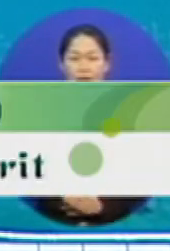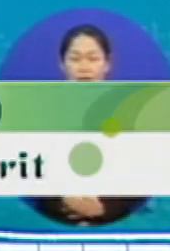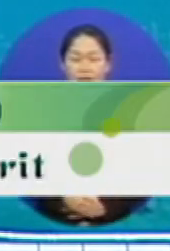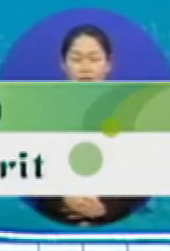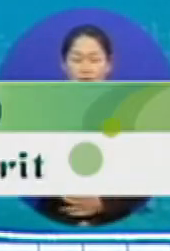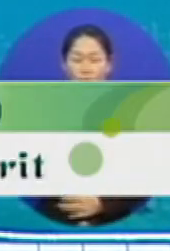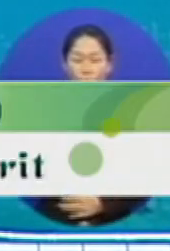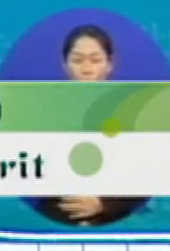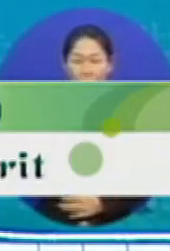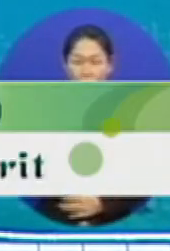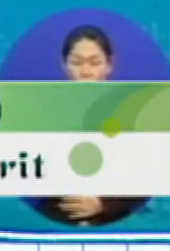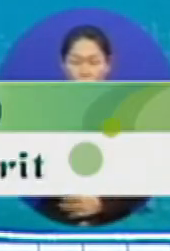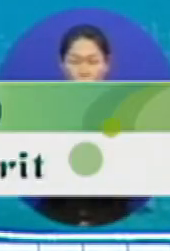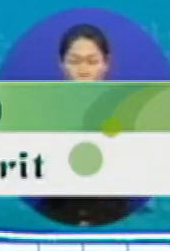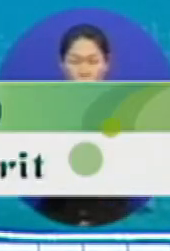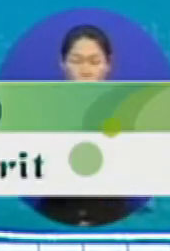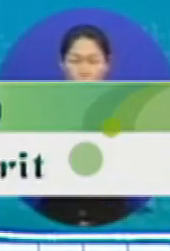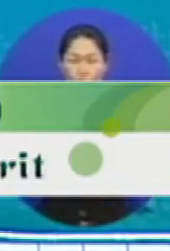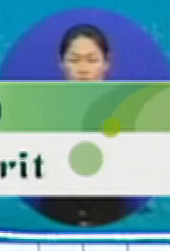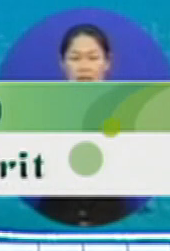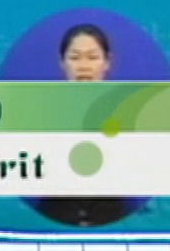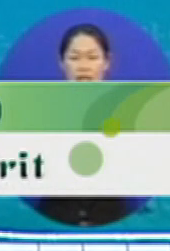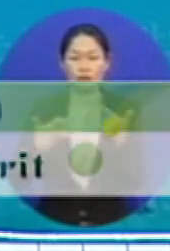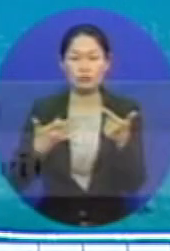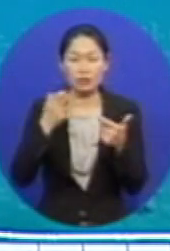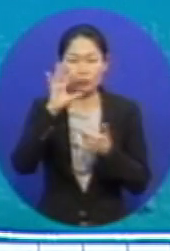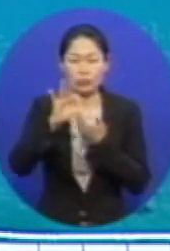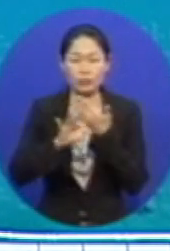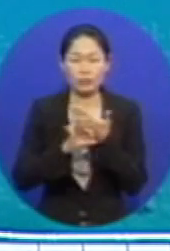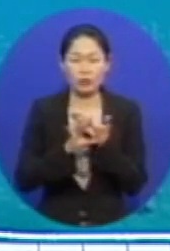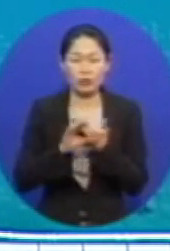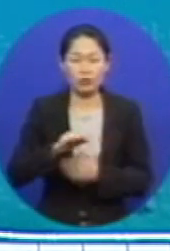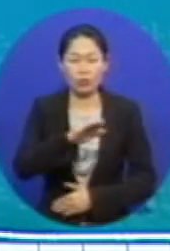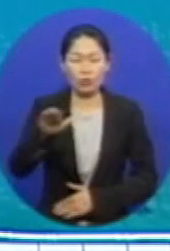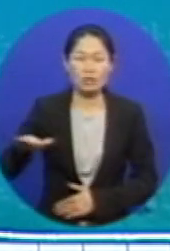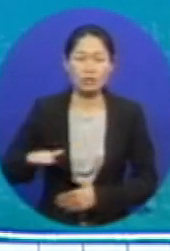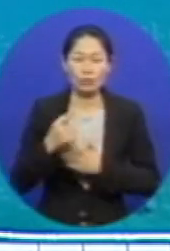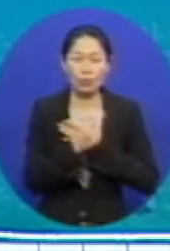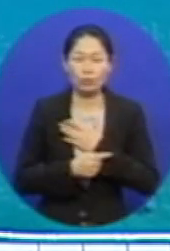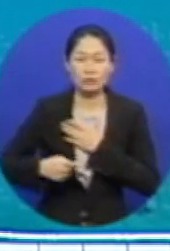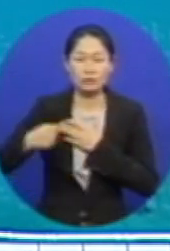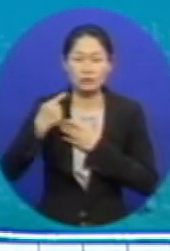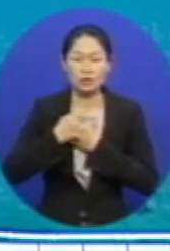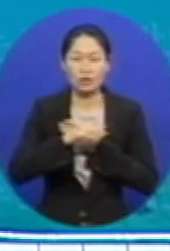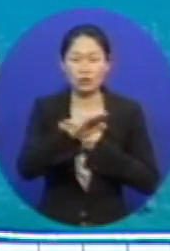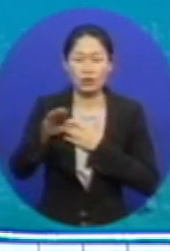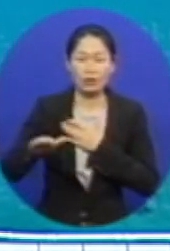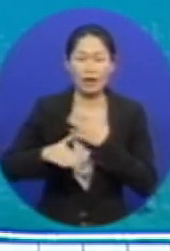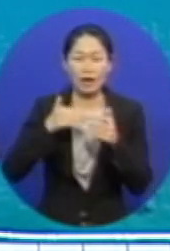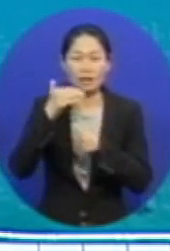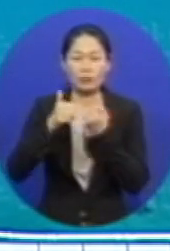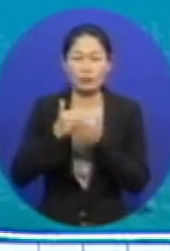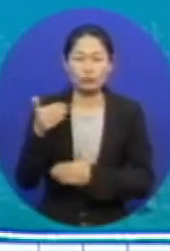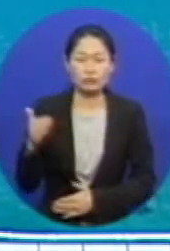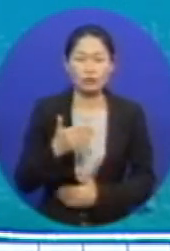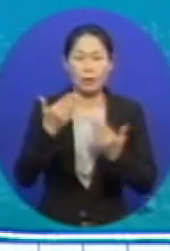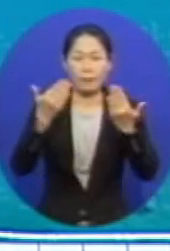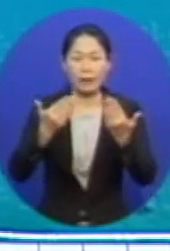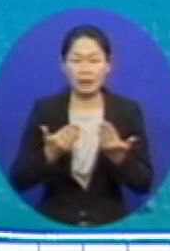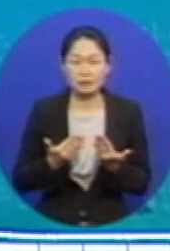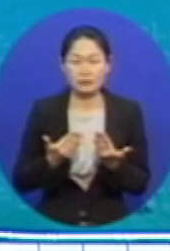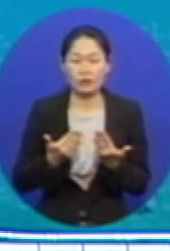고린도전서 6장 19절 말씀을 보면 너희 몸은 너희가 하나님께로부터 받은바 너희